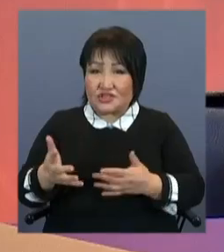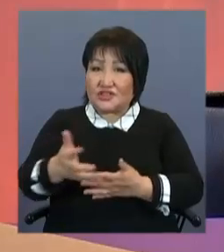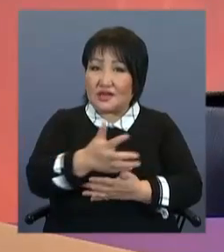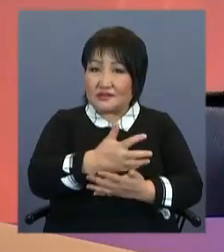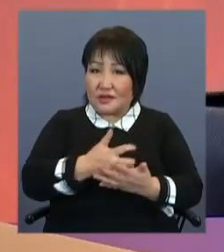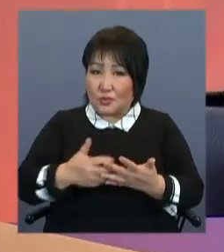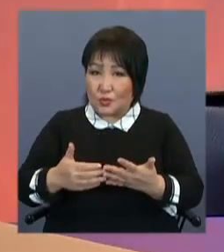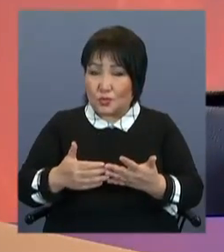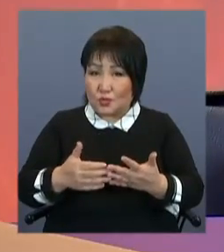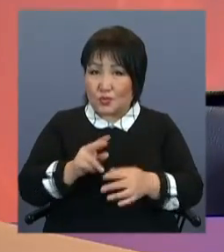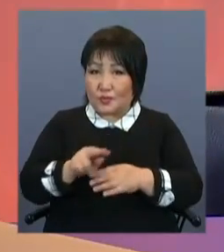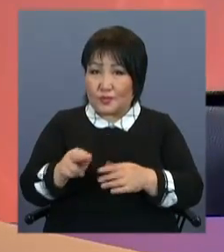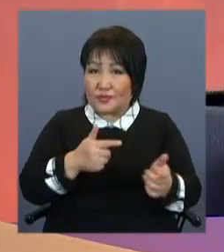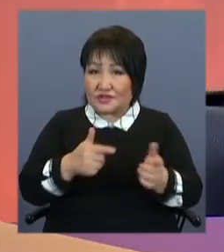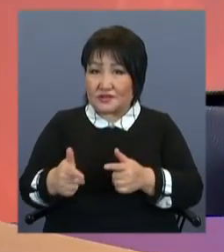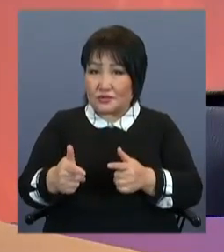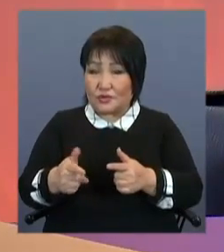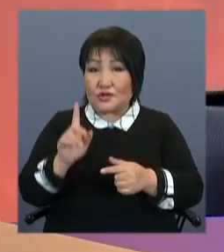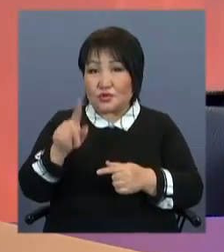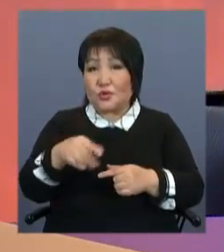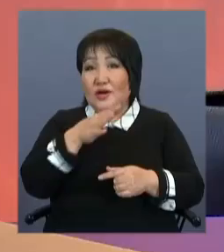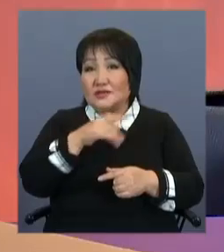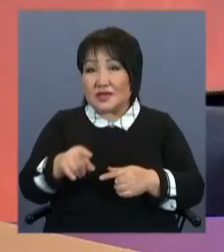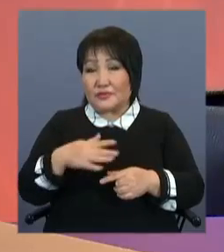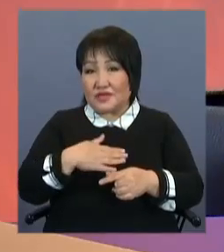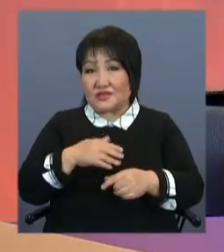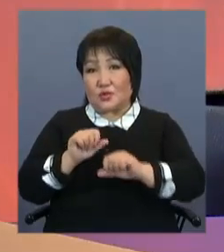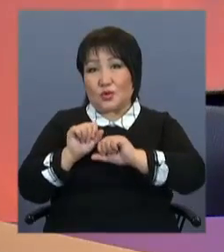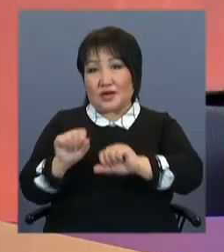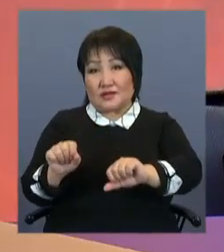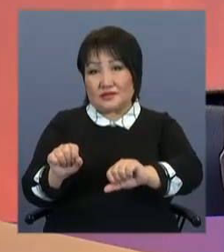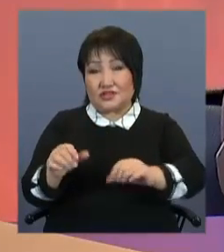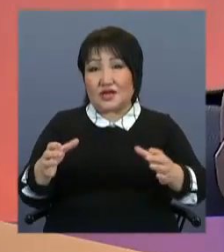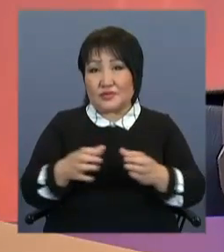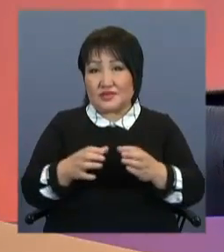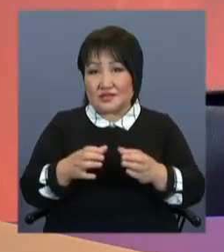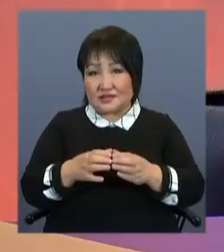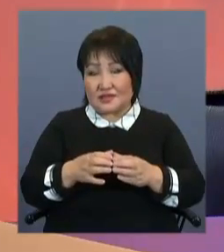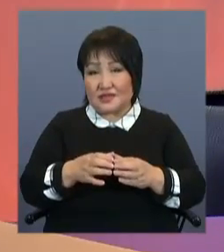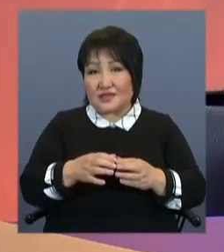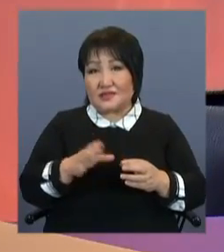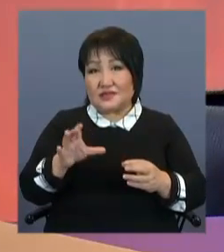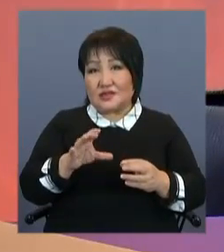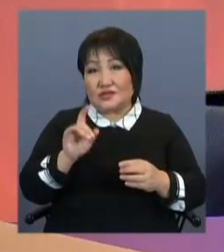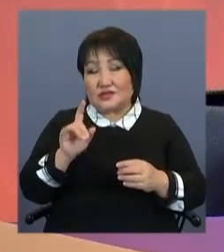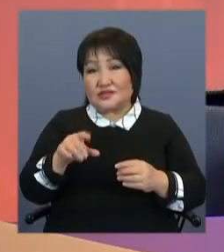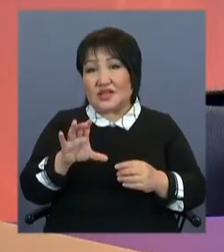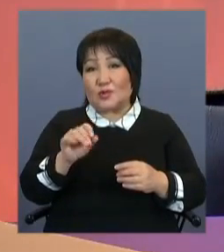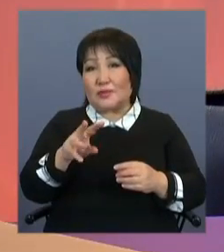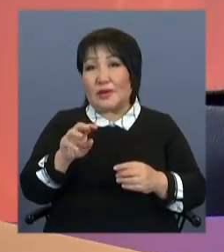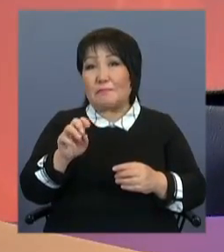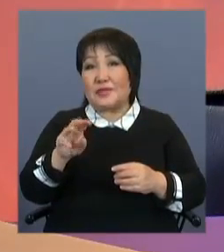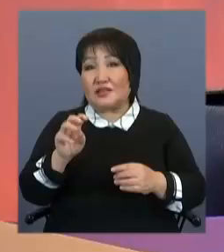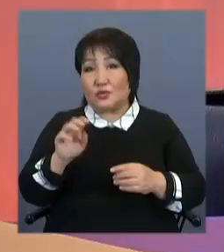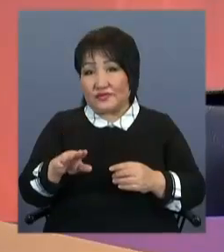Ол уақытта әуелі мен қорғаныс комитетінде Сағадат Нұрмағамбетов ағамыз марқұм, сол кісінің кеңесшісі